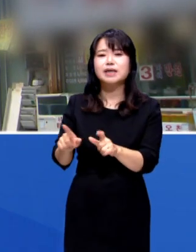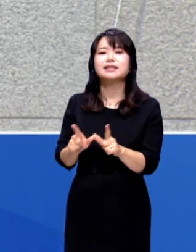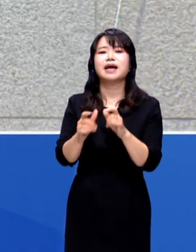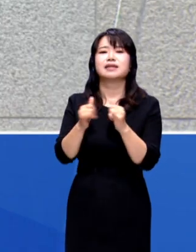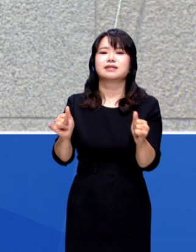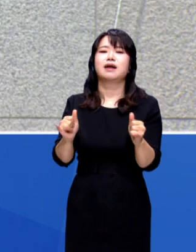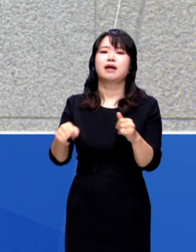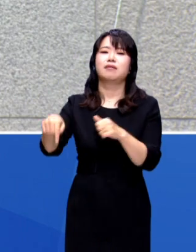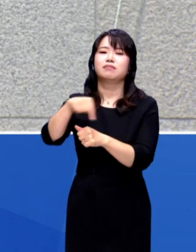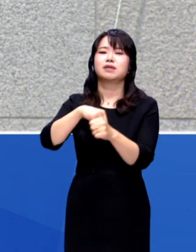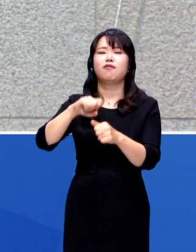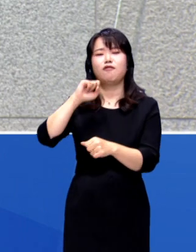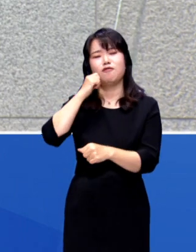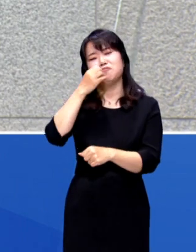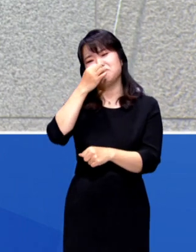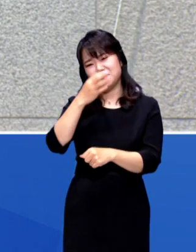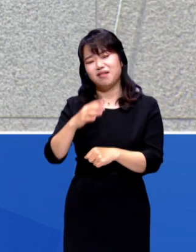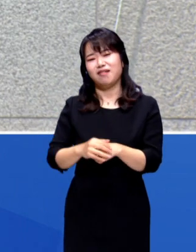그래서 특별히 관내에